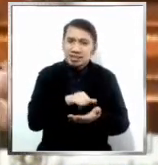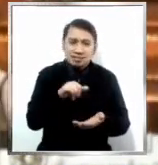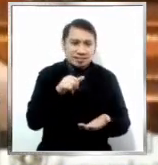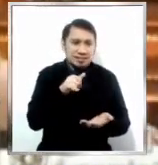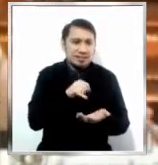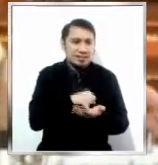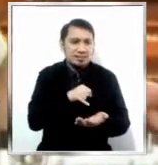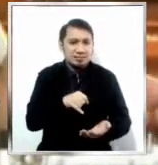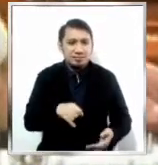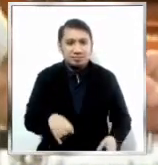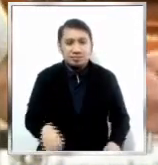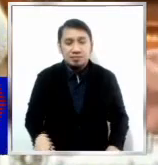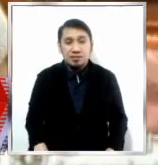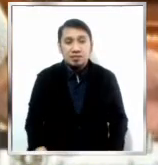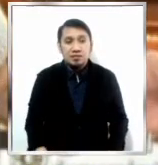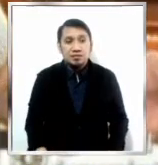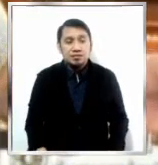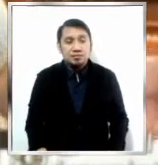Ngayon, dito,